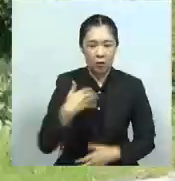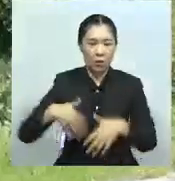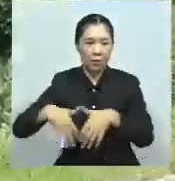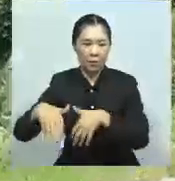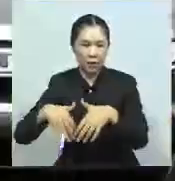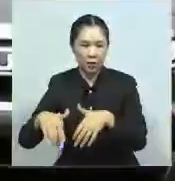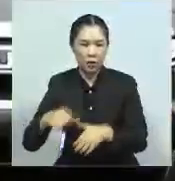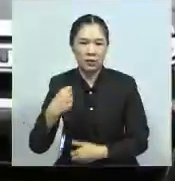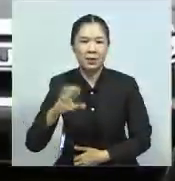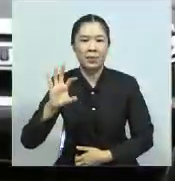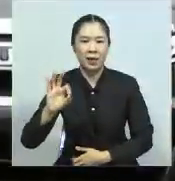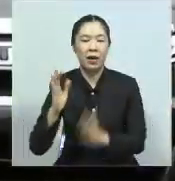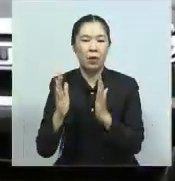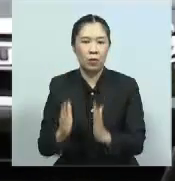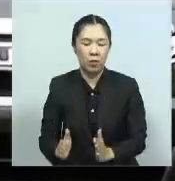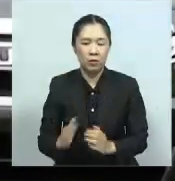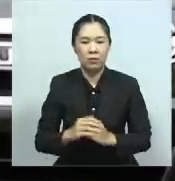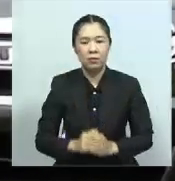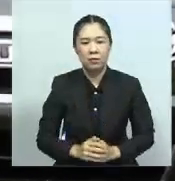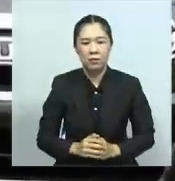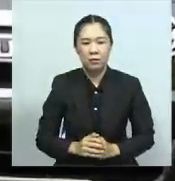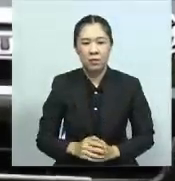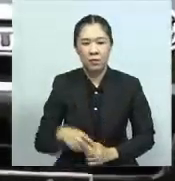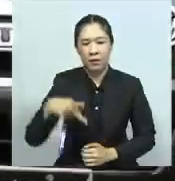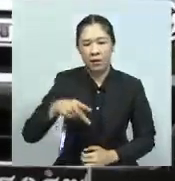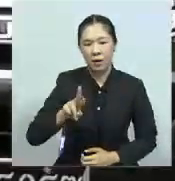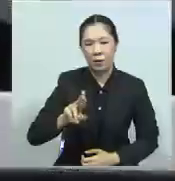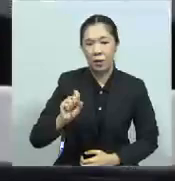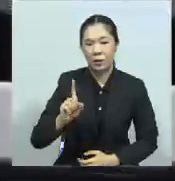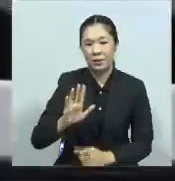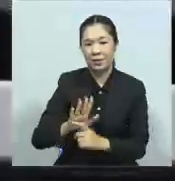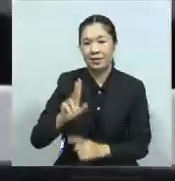อีกจำนวน19คนพลโทพรศักดิ์ภูลสวัสดิ์แม่ทัพภาคที่